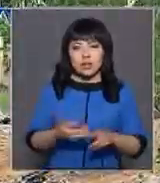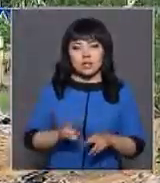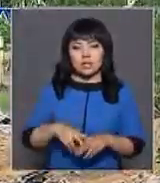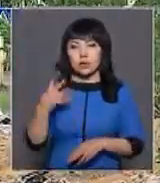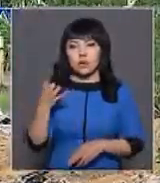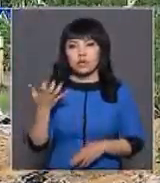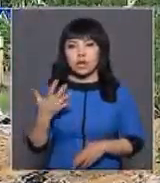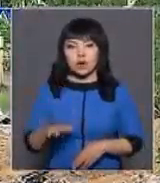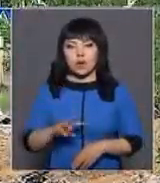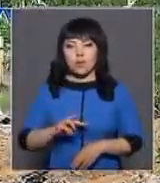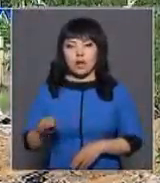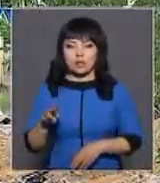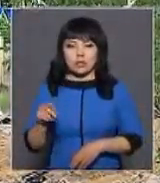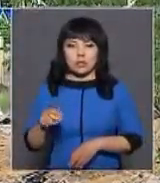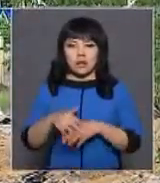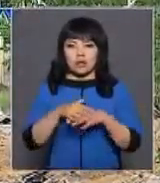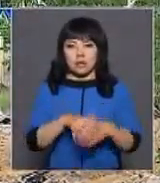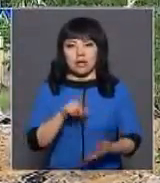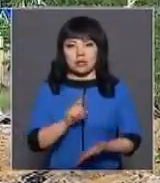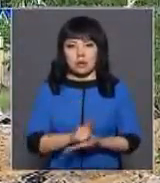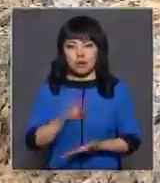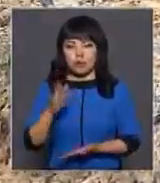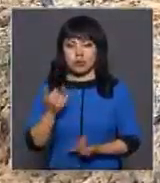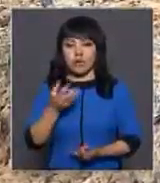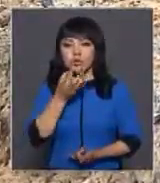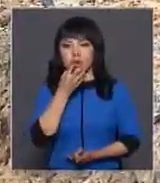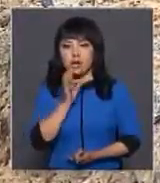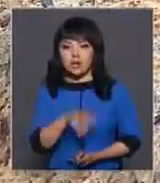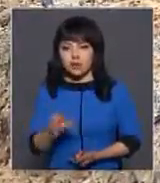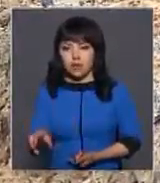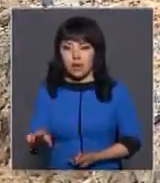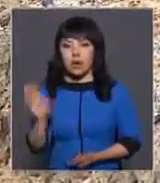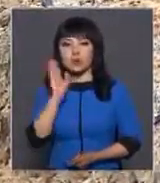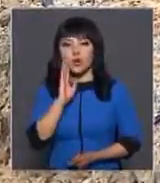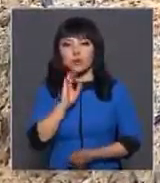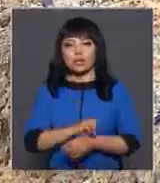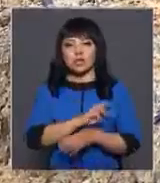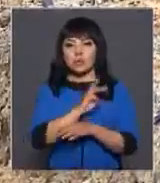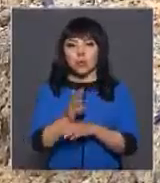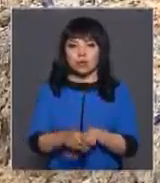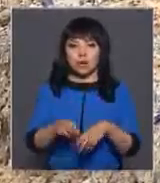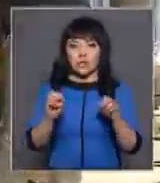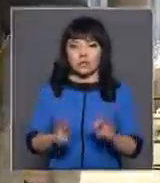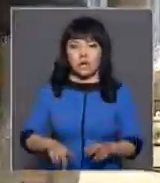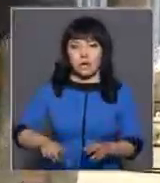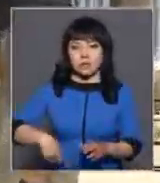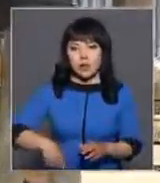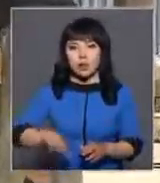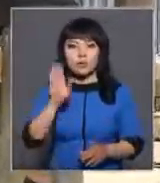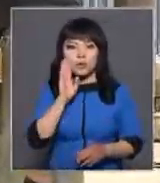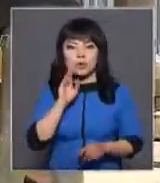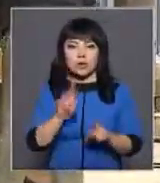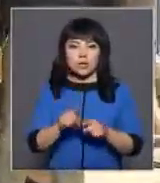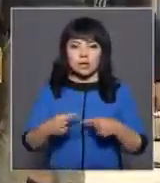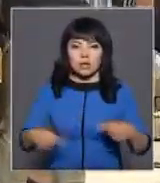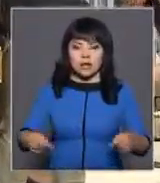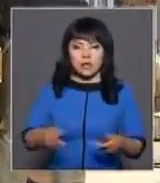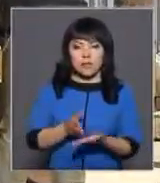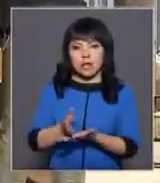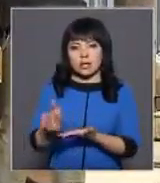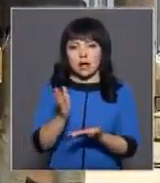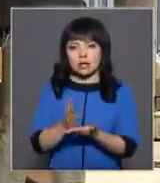450 миллиард теңге бөлінеді. Бұл ақша жылумен және сумен жабдықтау жүйелерін, су бұру елдерін жетілдіруге бағытталған.